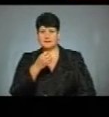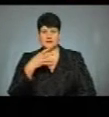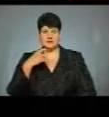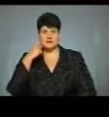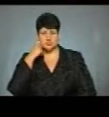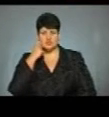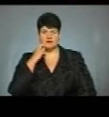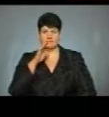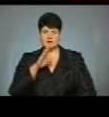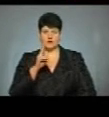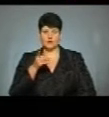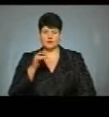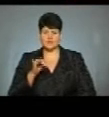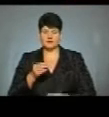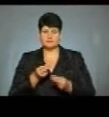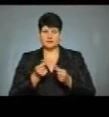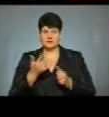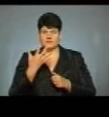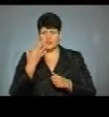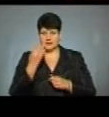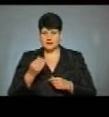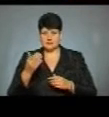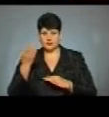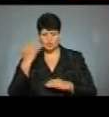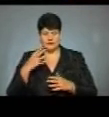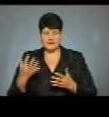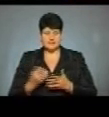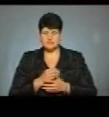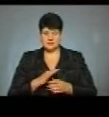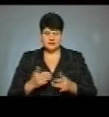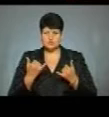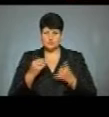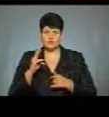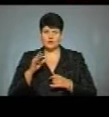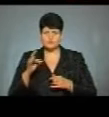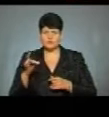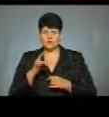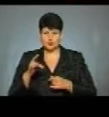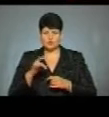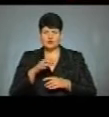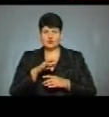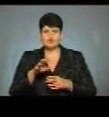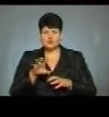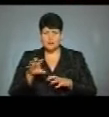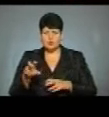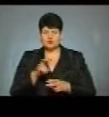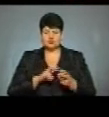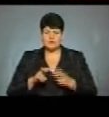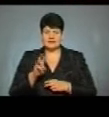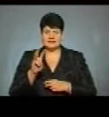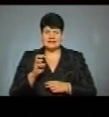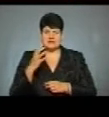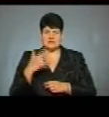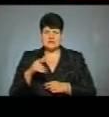П'ятнадцятирічного Віктора Груб'яка, який зник 5 днів тому, не знайшли. Сьогодні у Козівському районі із дронами і собаками його шукали 350